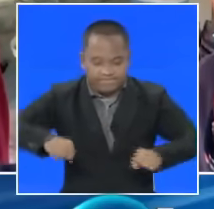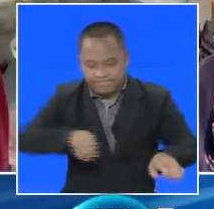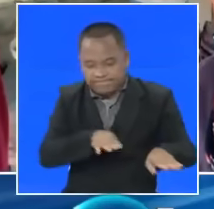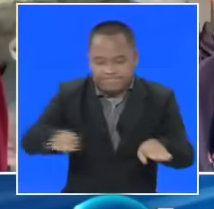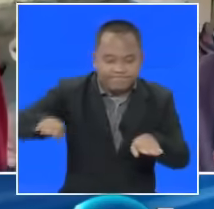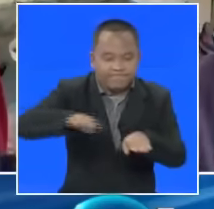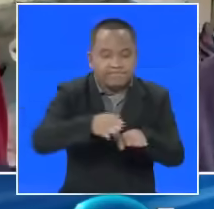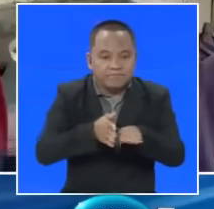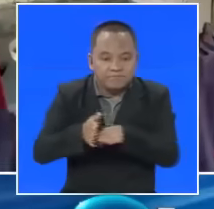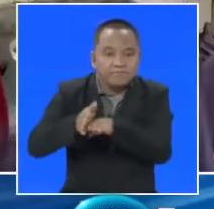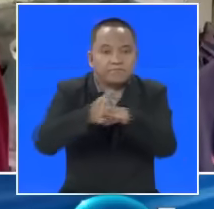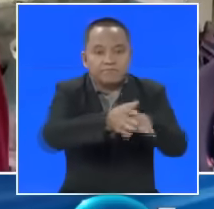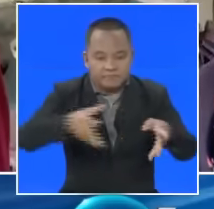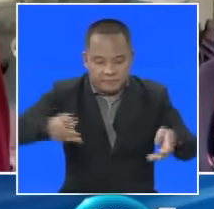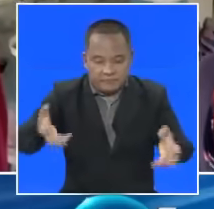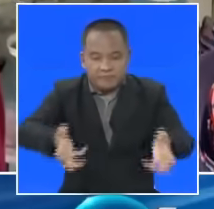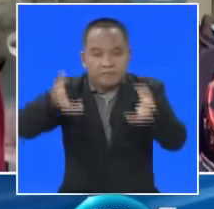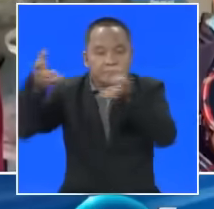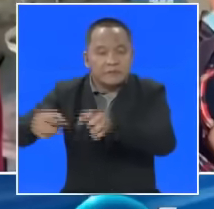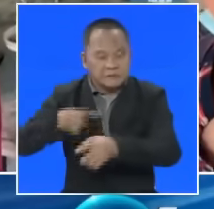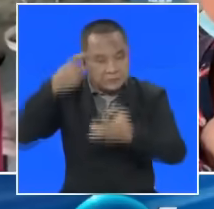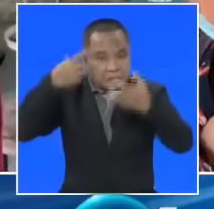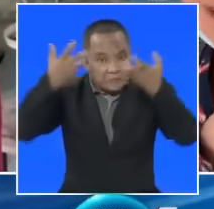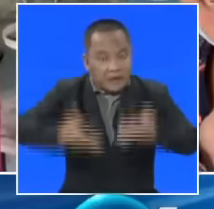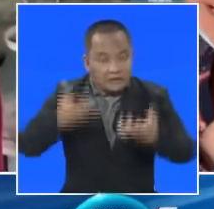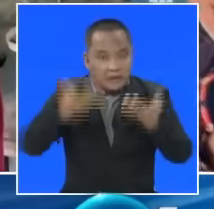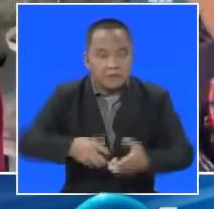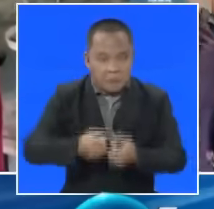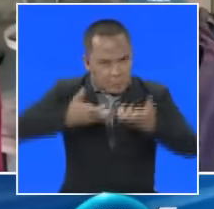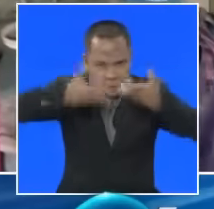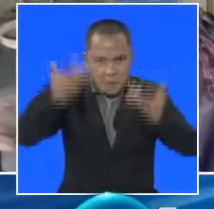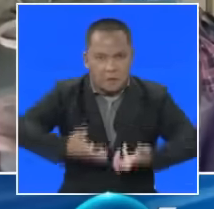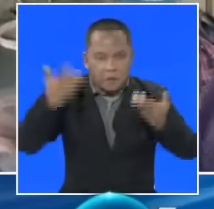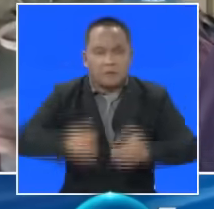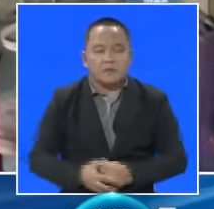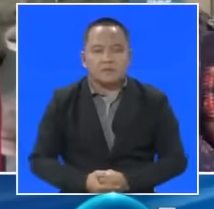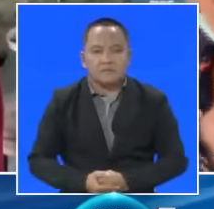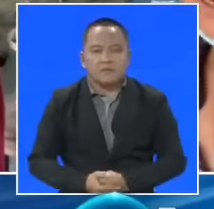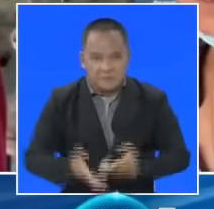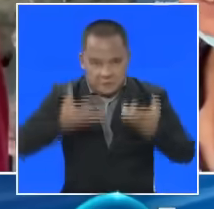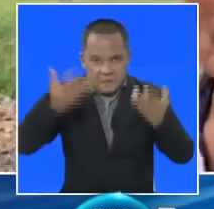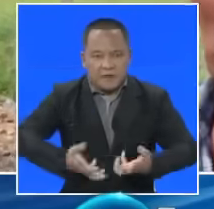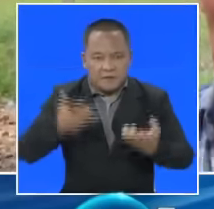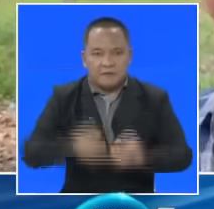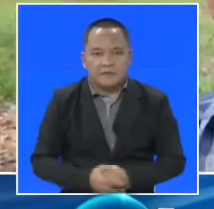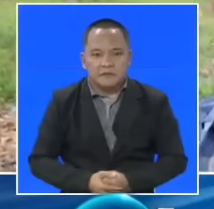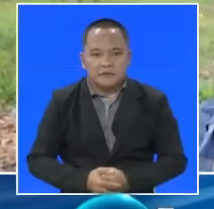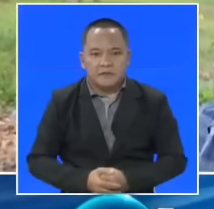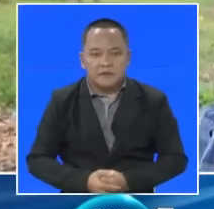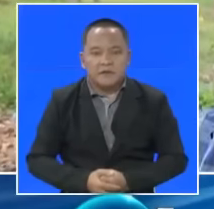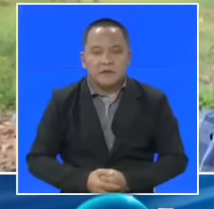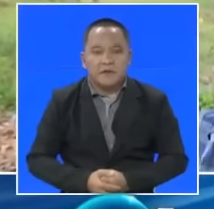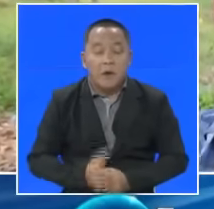ไม่มีรั่วแล้วมันตันไปแล้ว คิดว่าหนักไหมครับเนี่ยถึงจะหนักขโมยหลังคาแล้ว หนักนะหนักมากเลยอ ่ ะ ของคุณน้